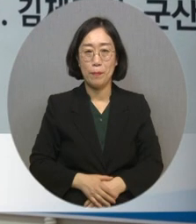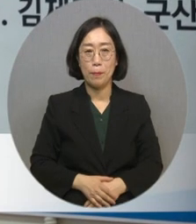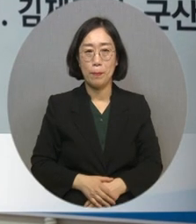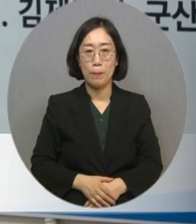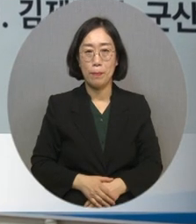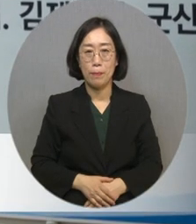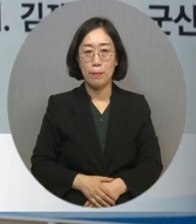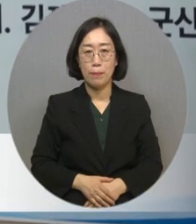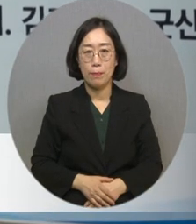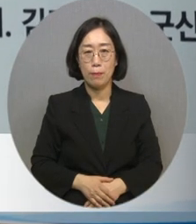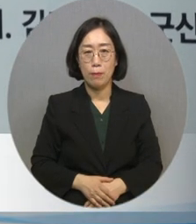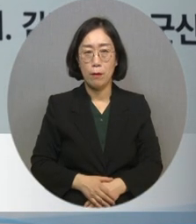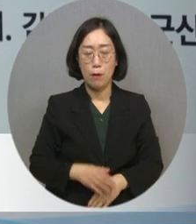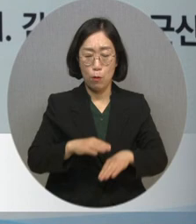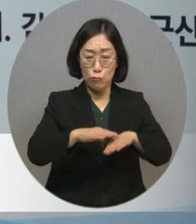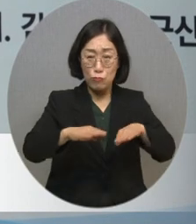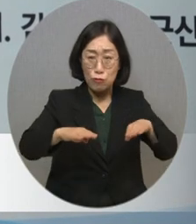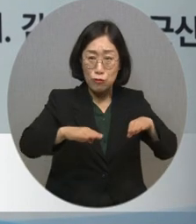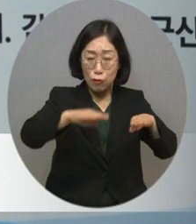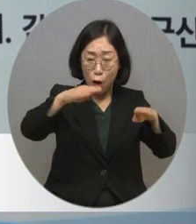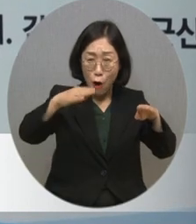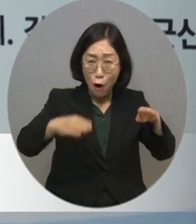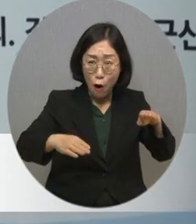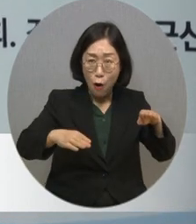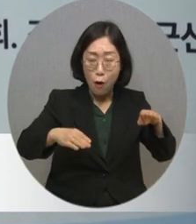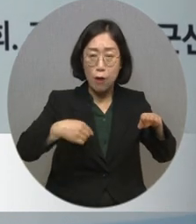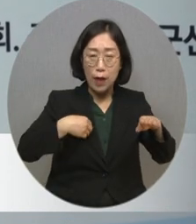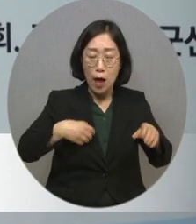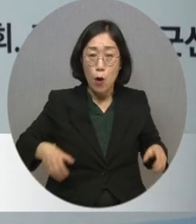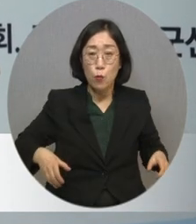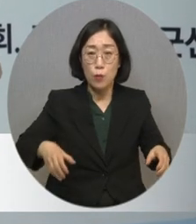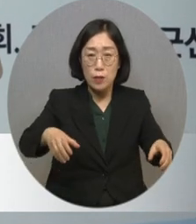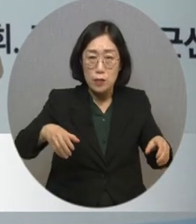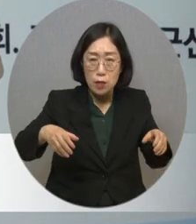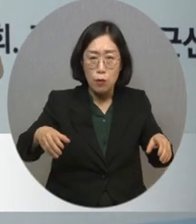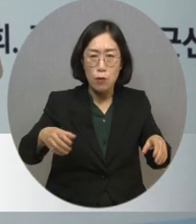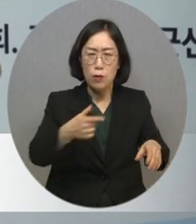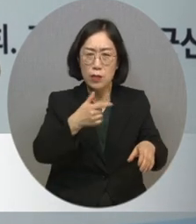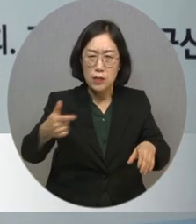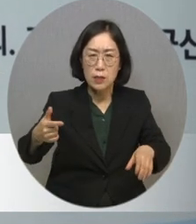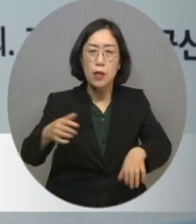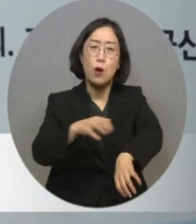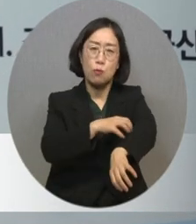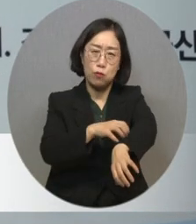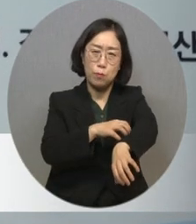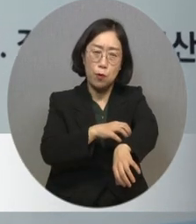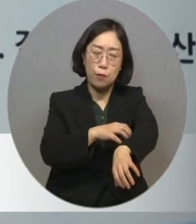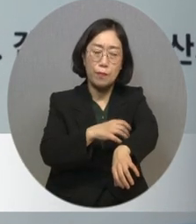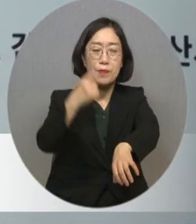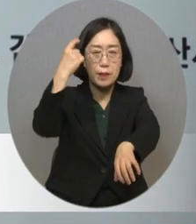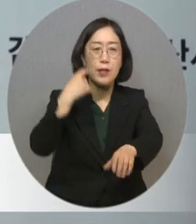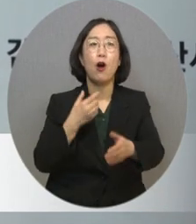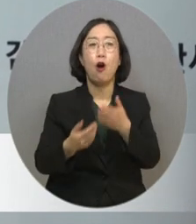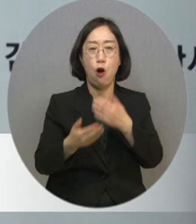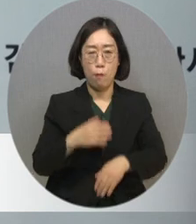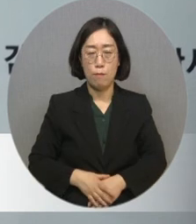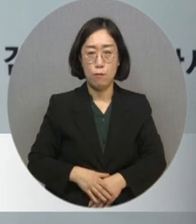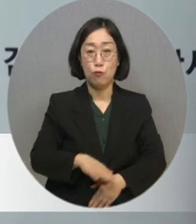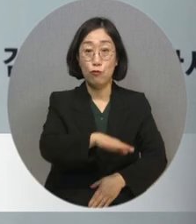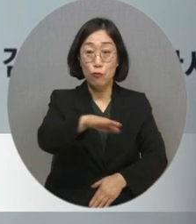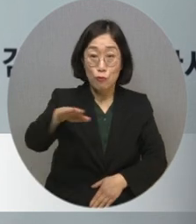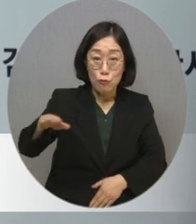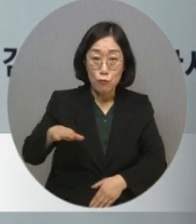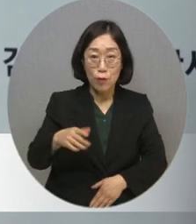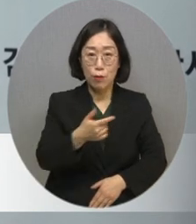자금은 득이 저에게는 너무나 높고 힘든 어려움이라는 것을 경험해 보았습니다. 그래서 저희 군산지회는